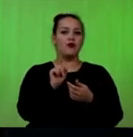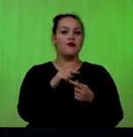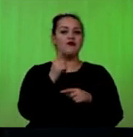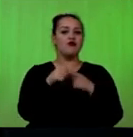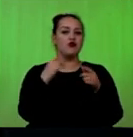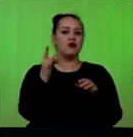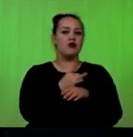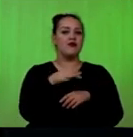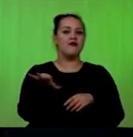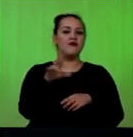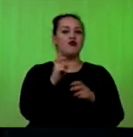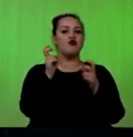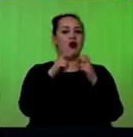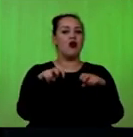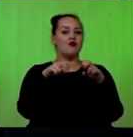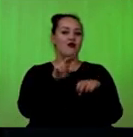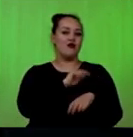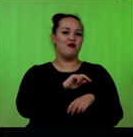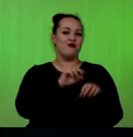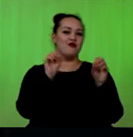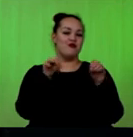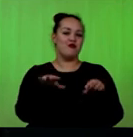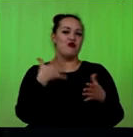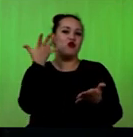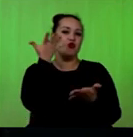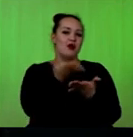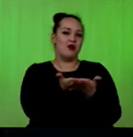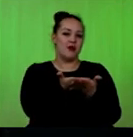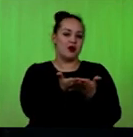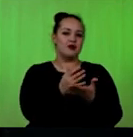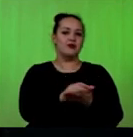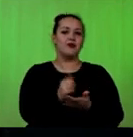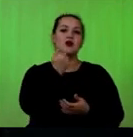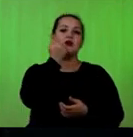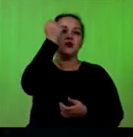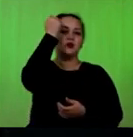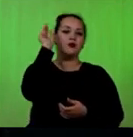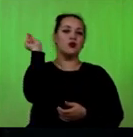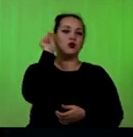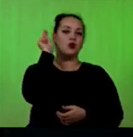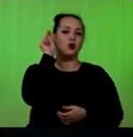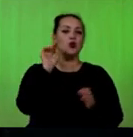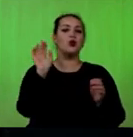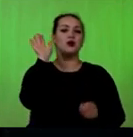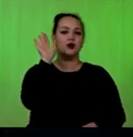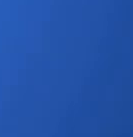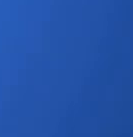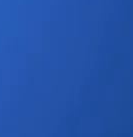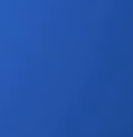все наши контрольные работы решались только на 5 спасибо за урок до свидания